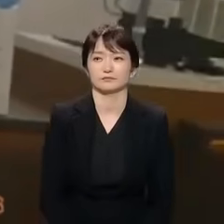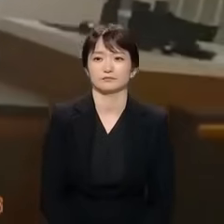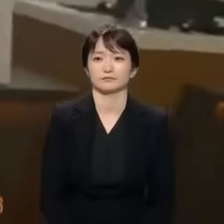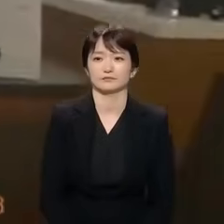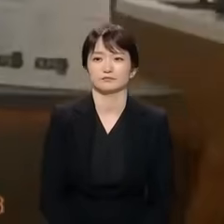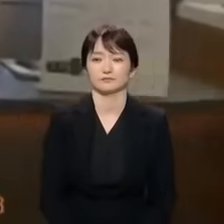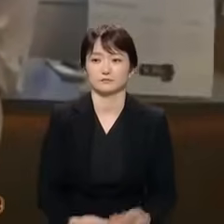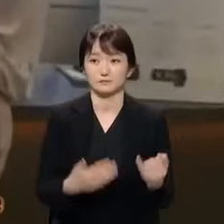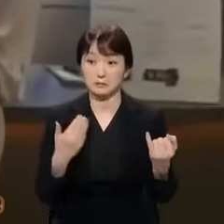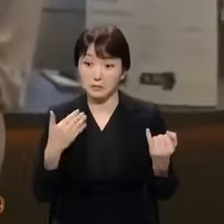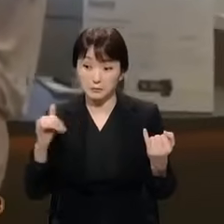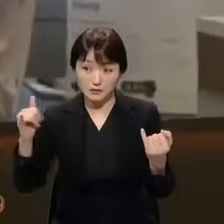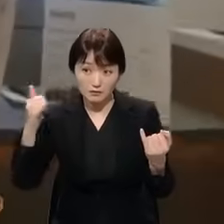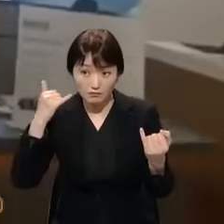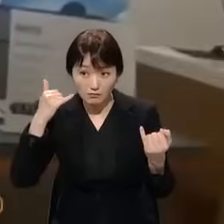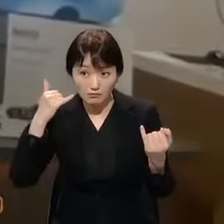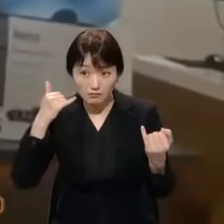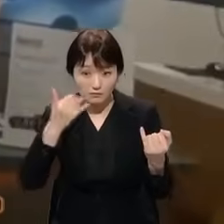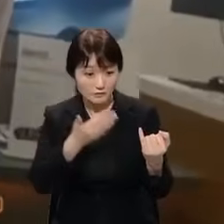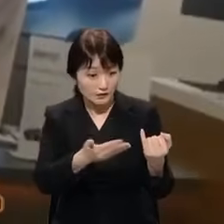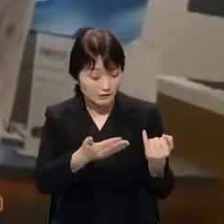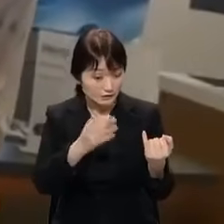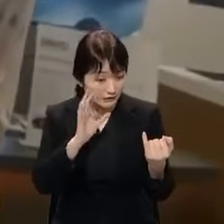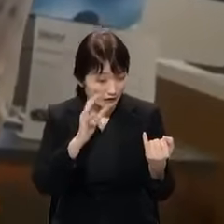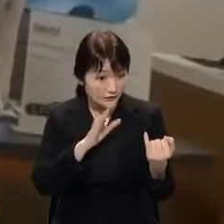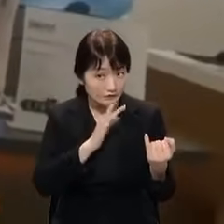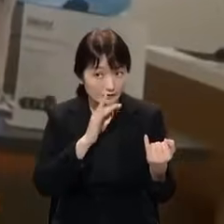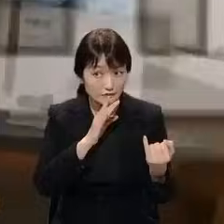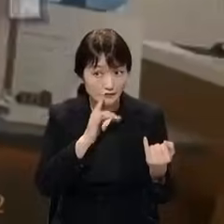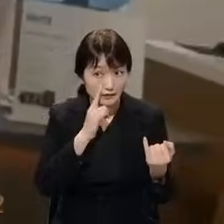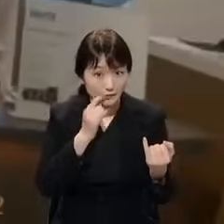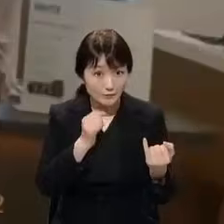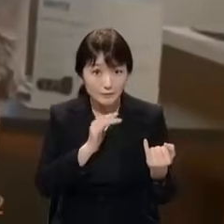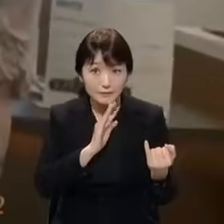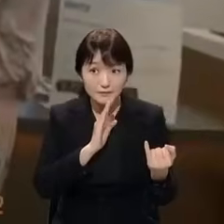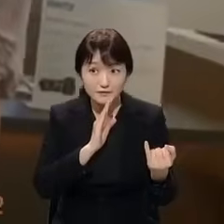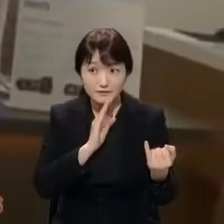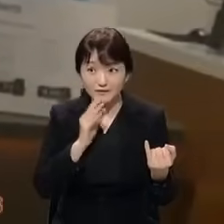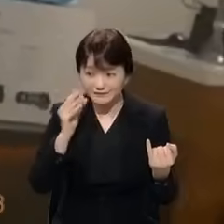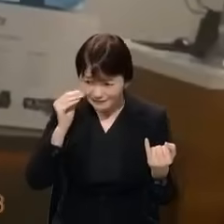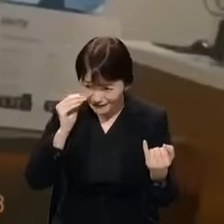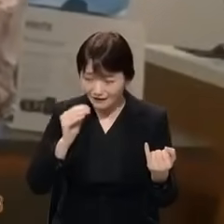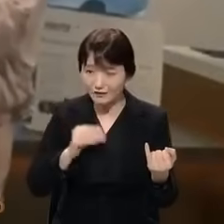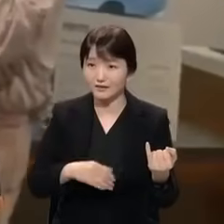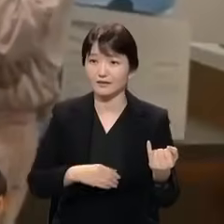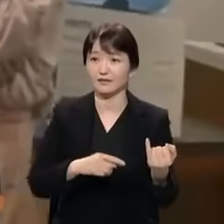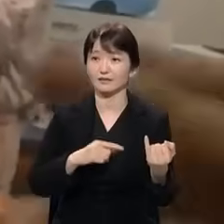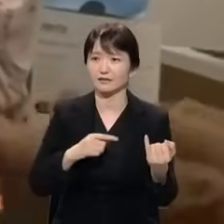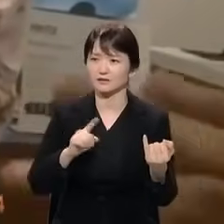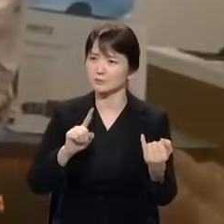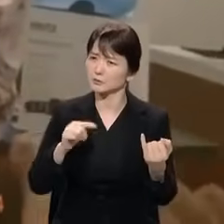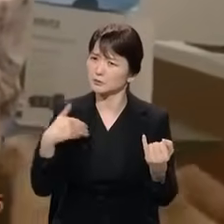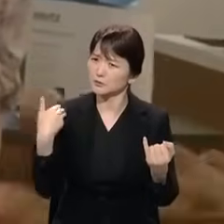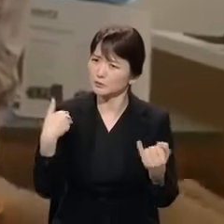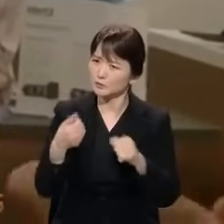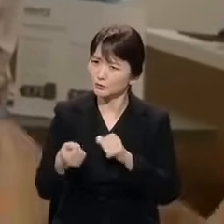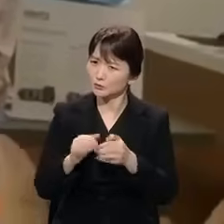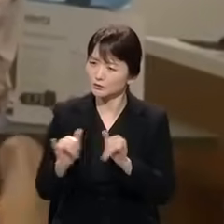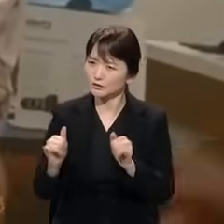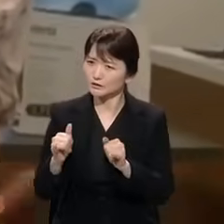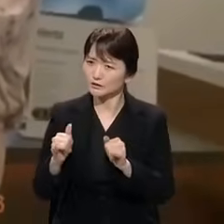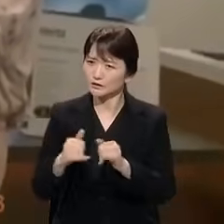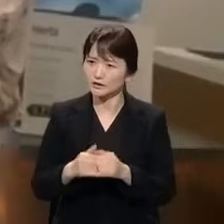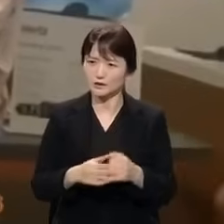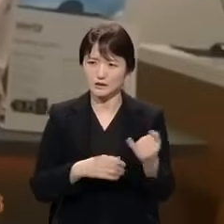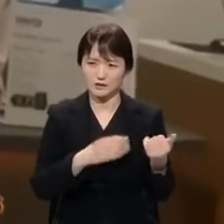We've just gotten a couple calls. Is this your child or? Yeah. Okay. I don't know what exactly is going on,